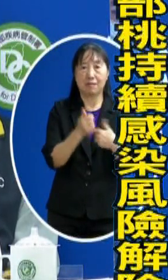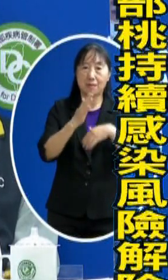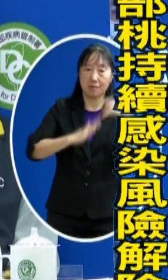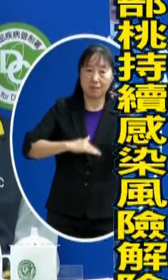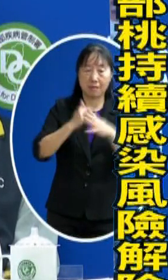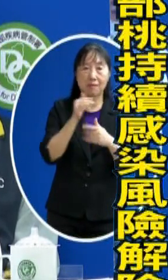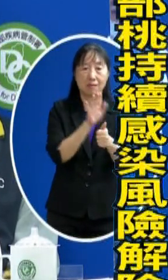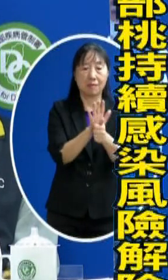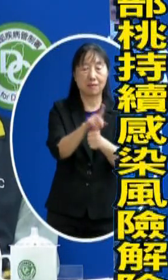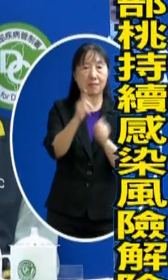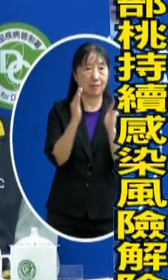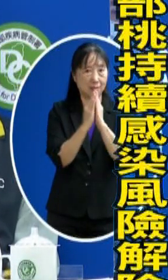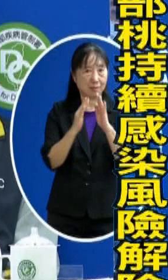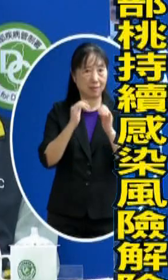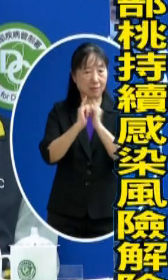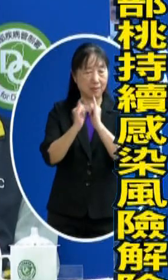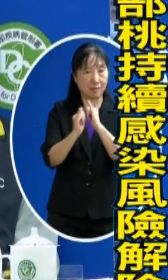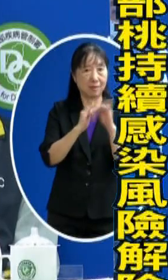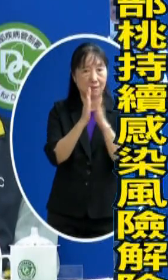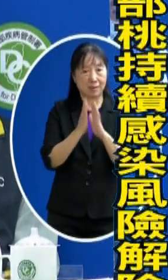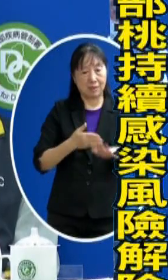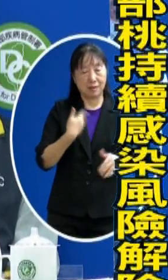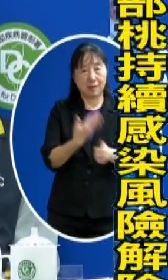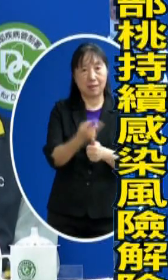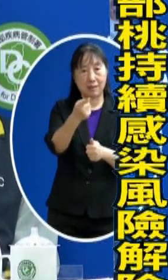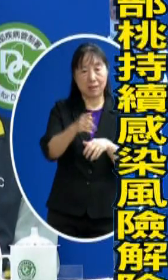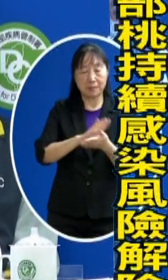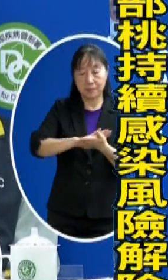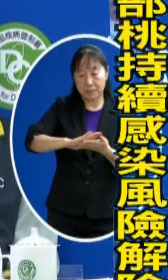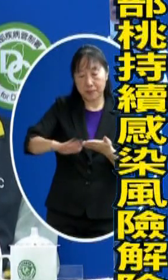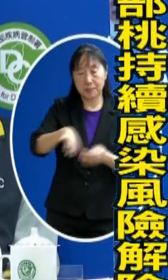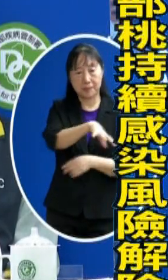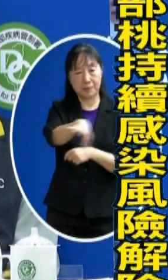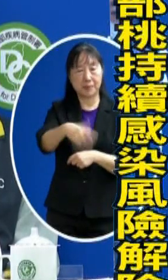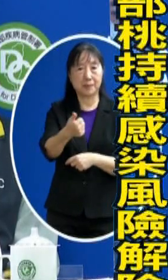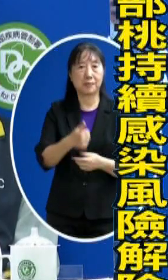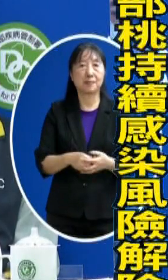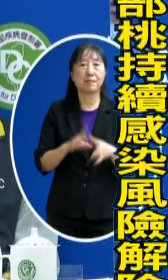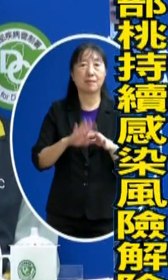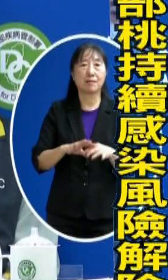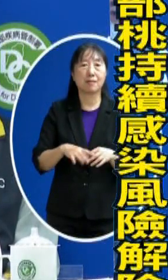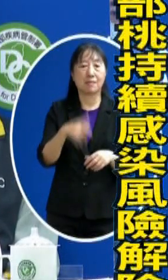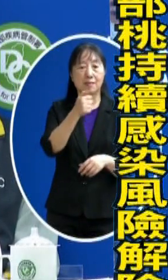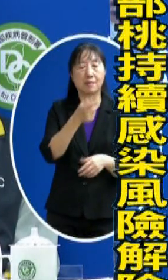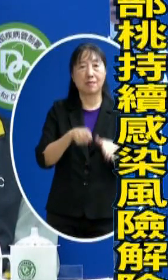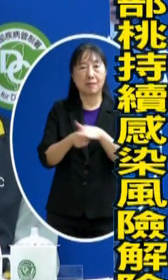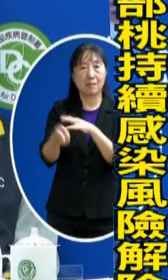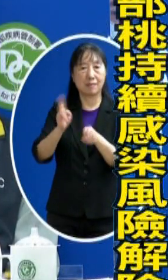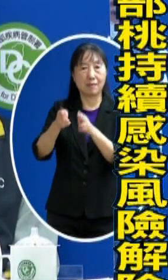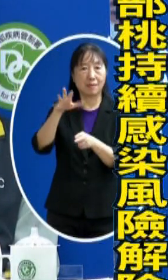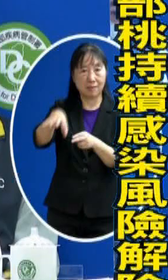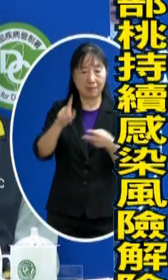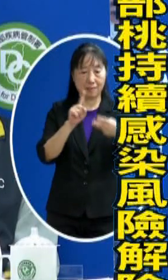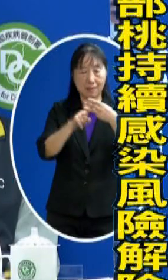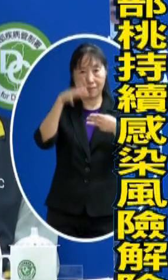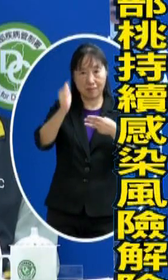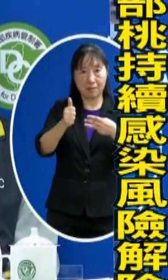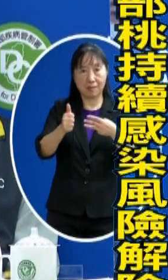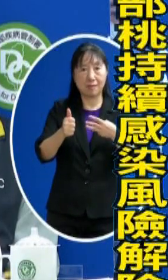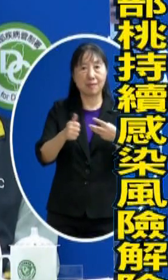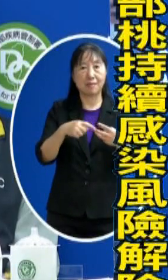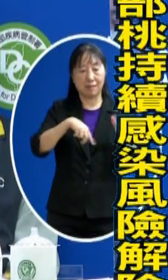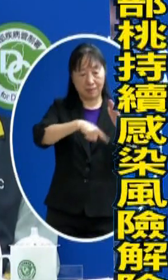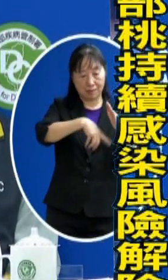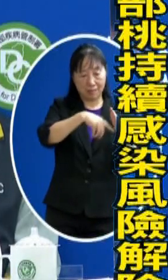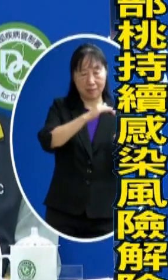疫情的关系，有不少业者推出了防疫春节礼盒，里头各种防疫小物，像是口罩啦，或是酒精等等，礼盒